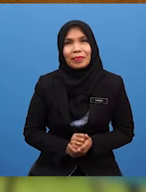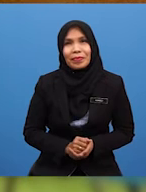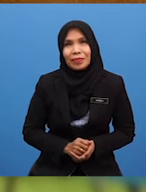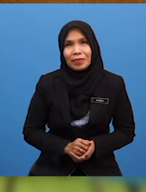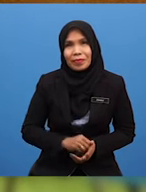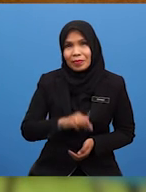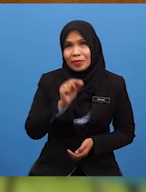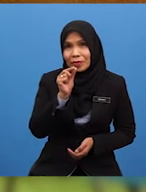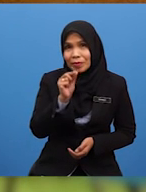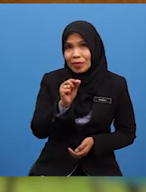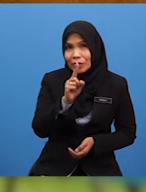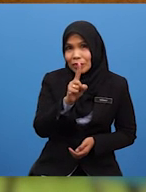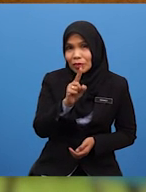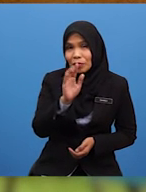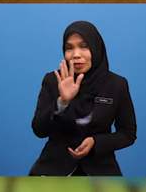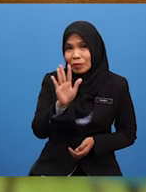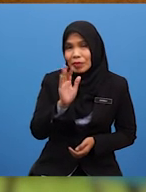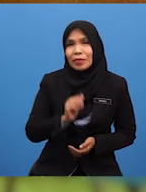Titik 1, 5.